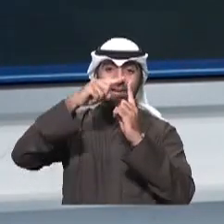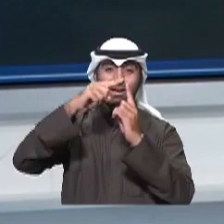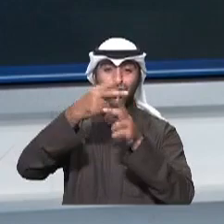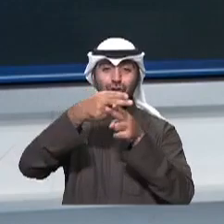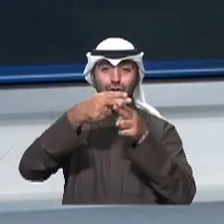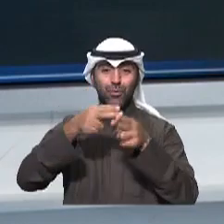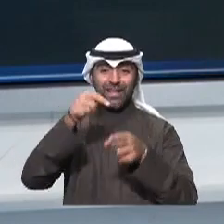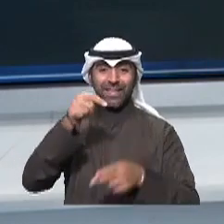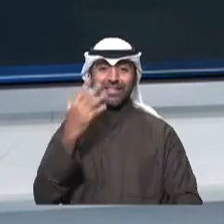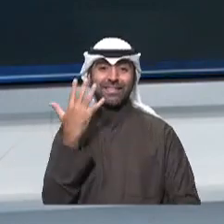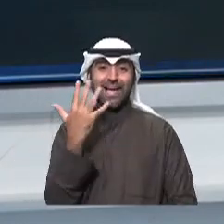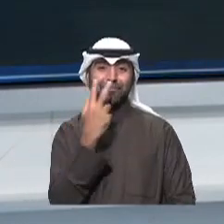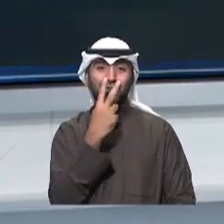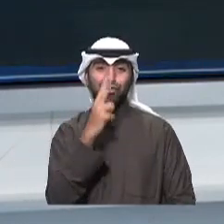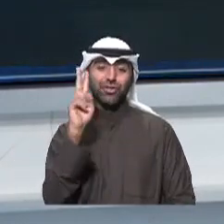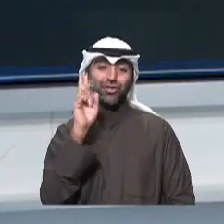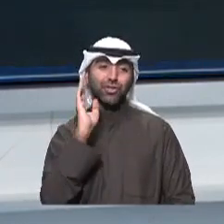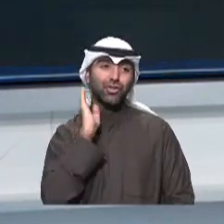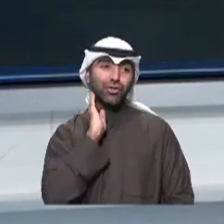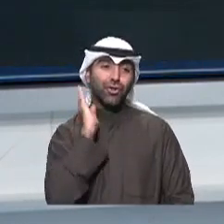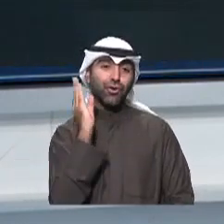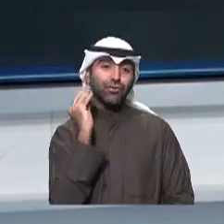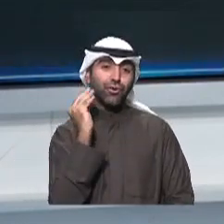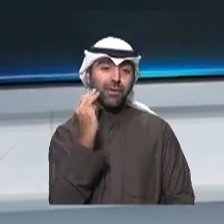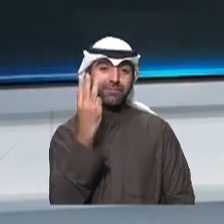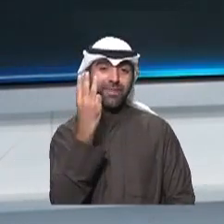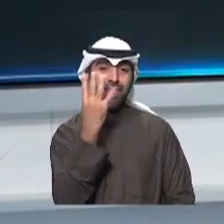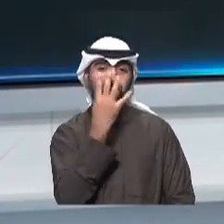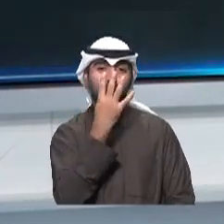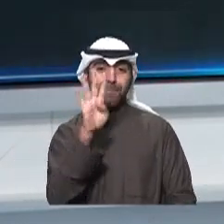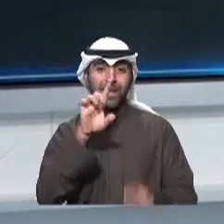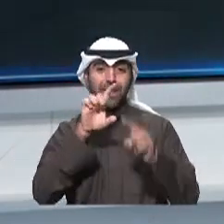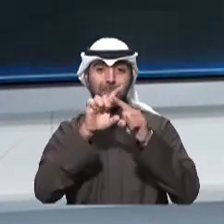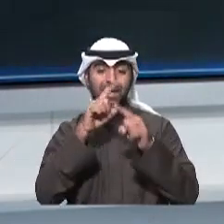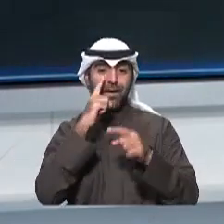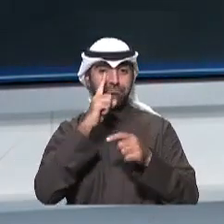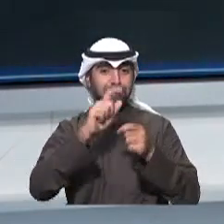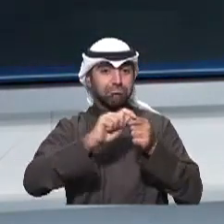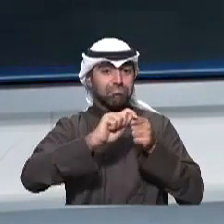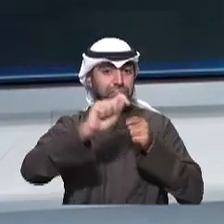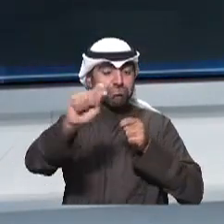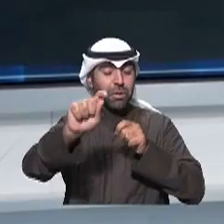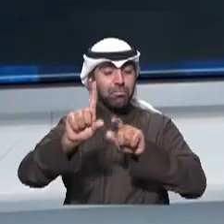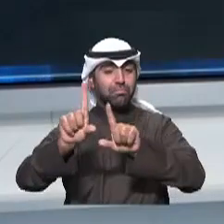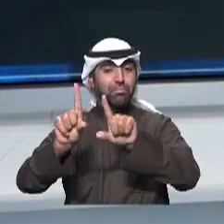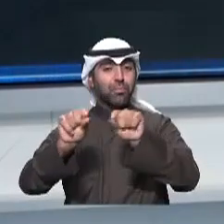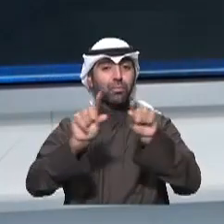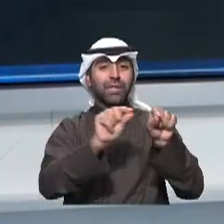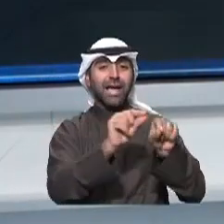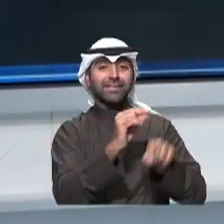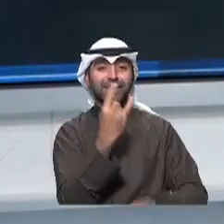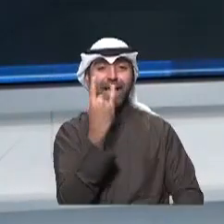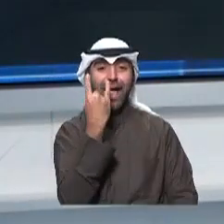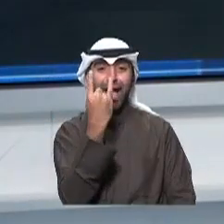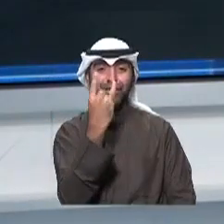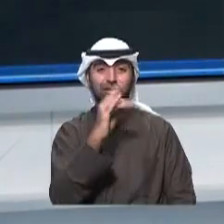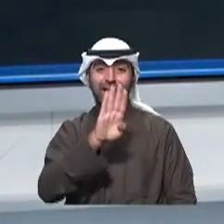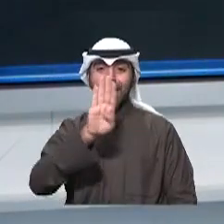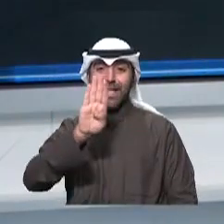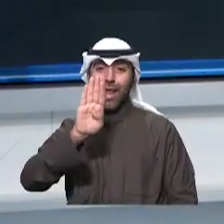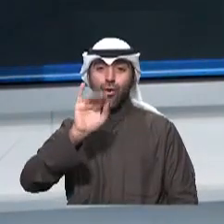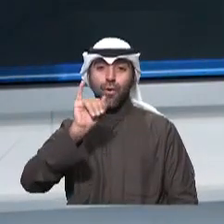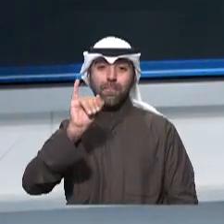النسبية 43%، أما الرؤية الأفقية جيدة تزيد عن 10 كيلو. بالنسبة للطقس المتوقع الليلة، أجواءنا باردة